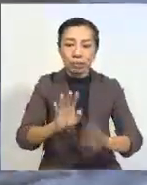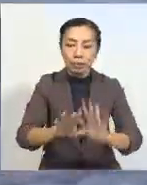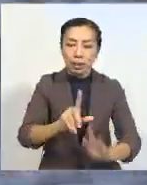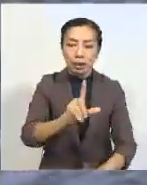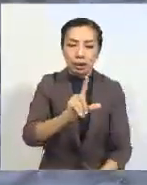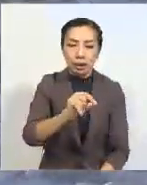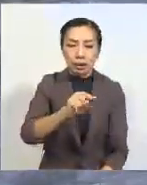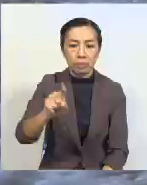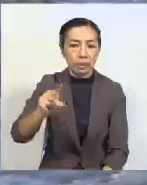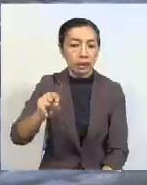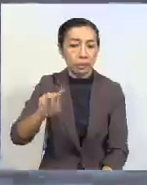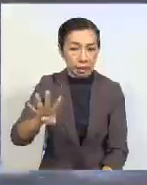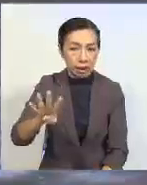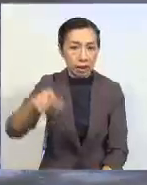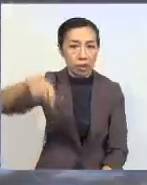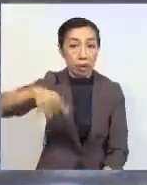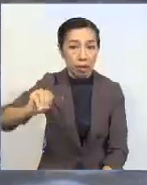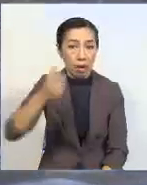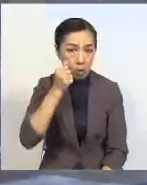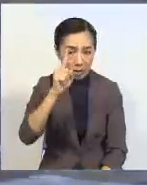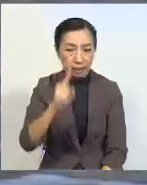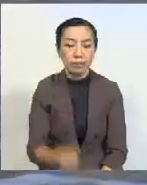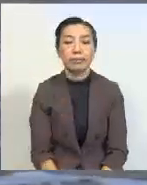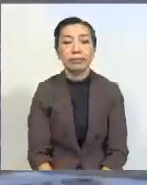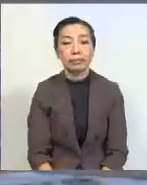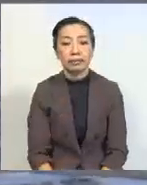ง24เซนต่อวันค่ะ